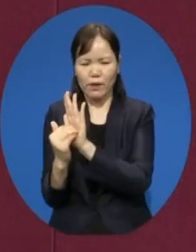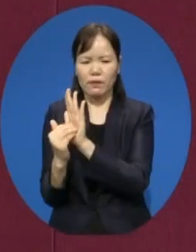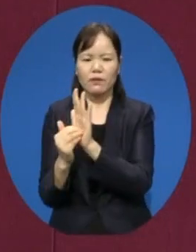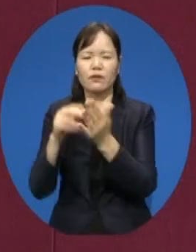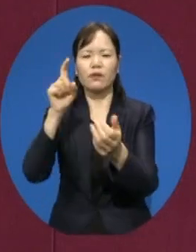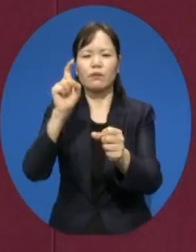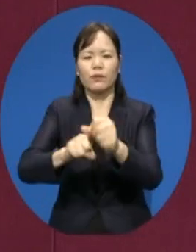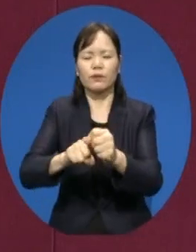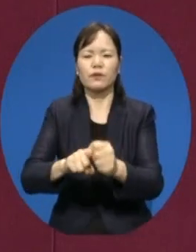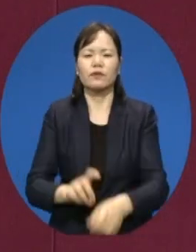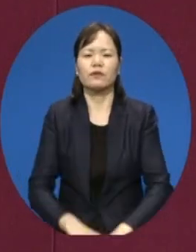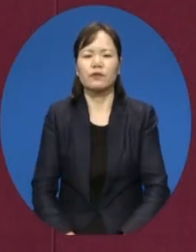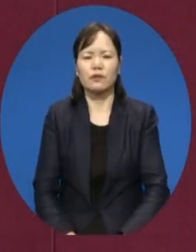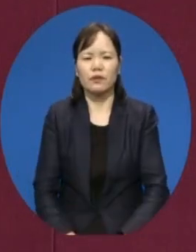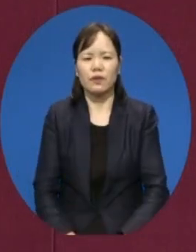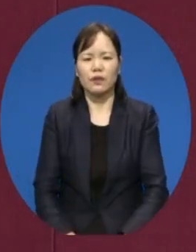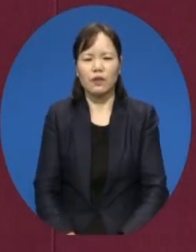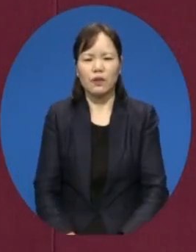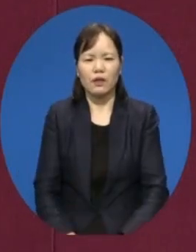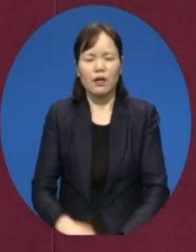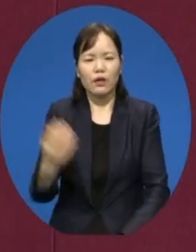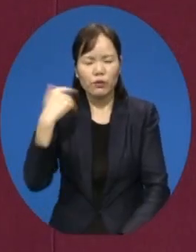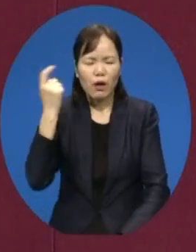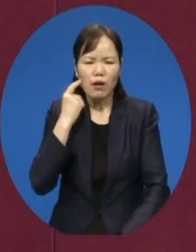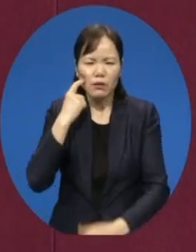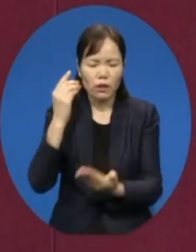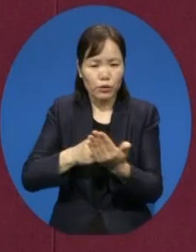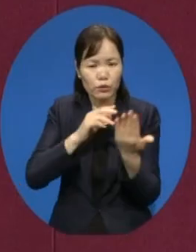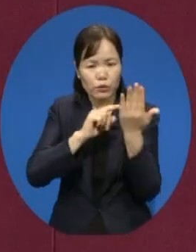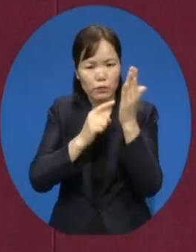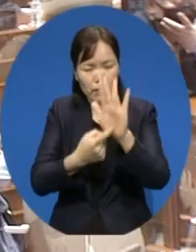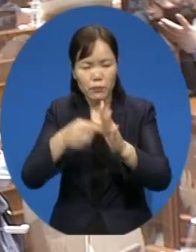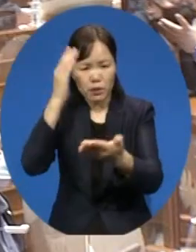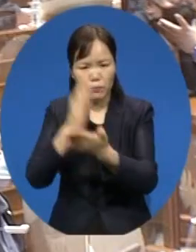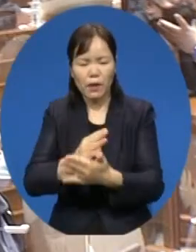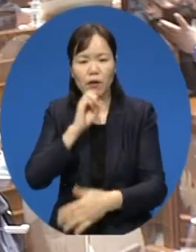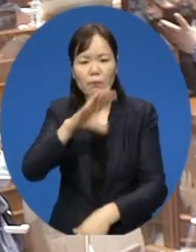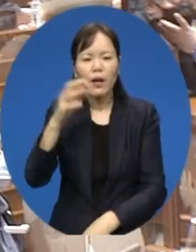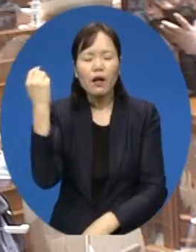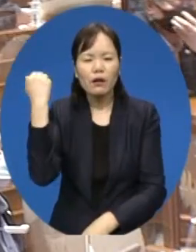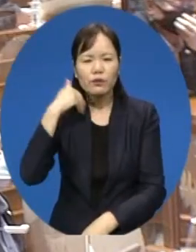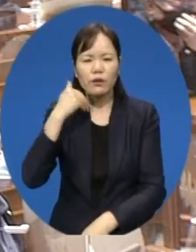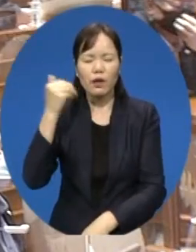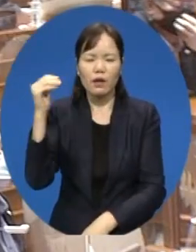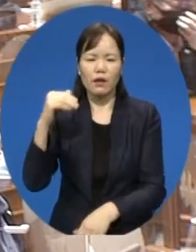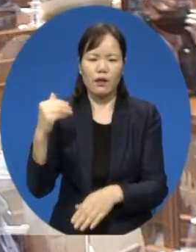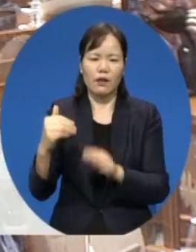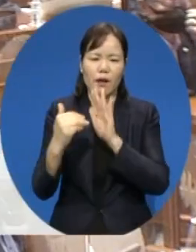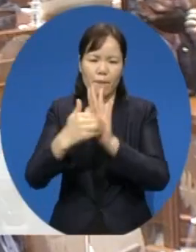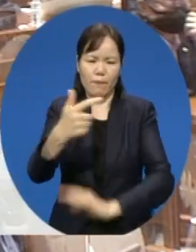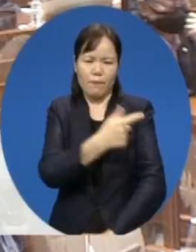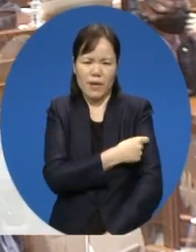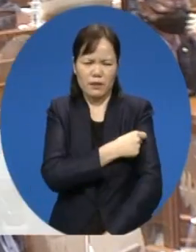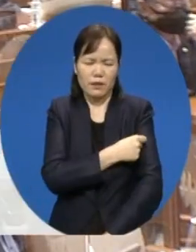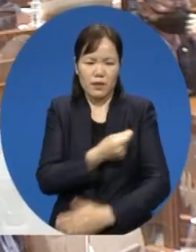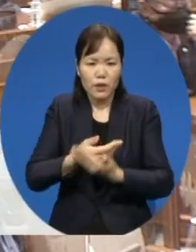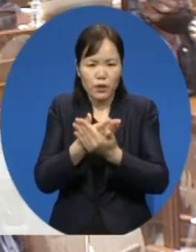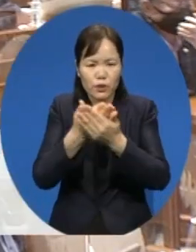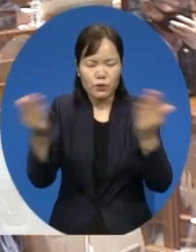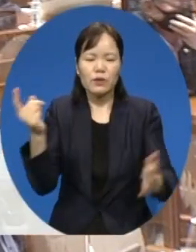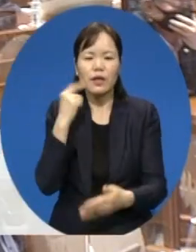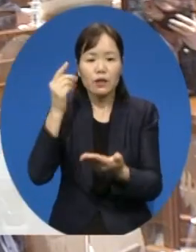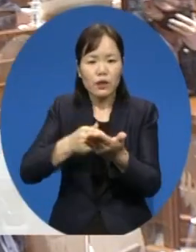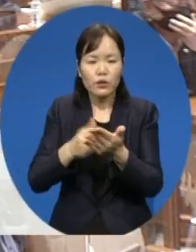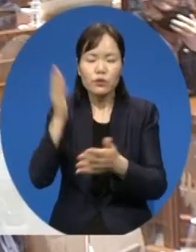것 아닙니까? 누구더라 가짜뉴스 내지 말라고 말을 합니까? 백신 수급계의 가짜뉴스 다 청와대에서 나온 것